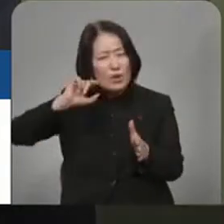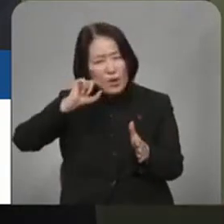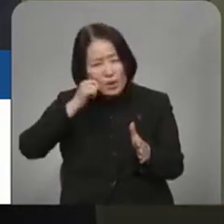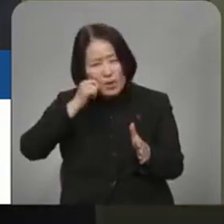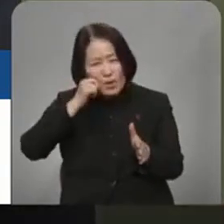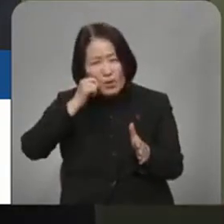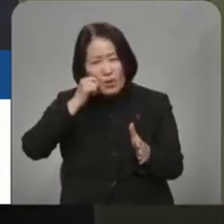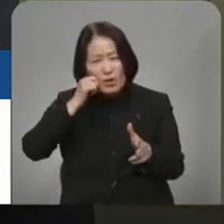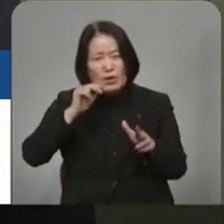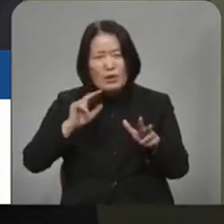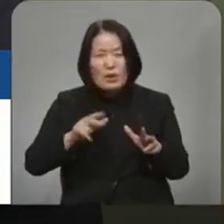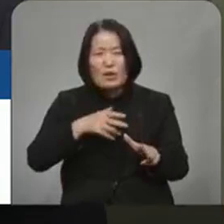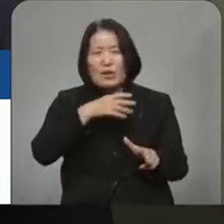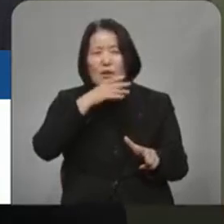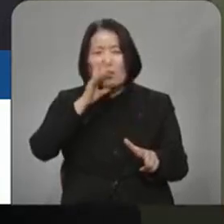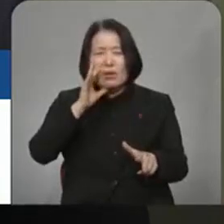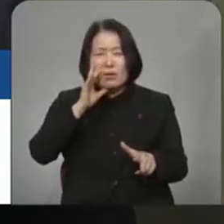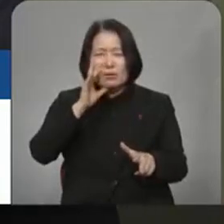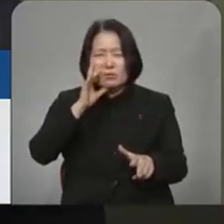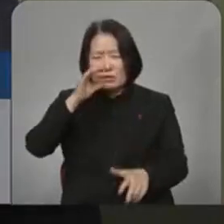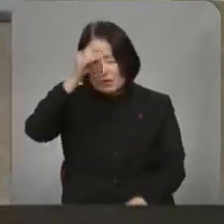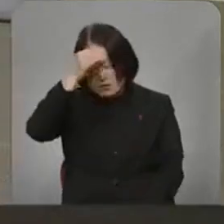사실 이제 어르신들한테 굉장히 죄송하죠.